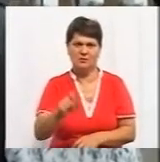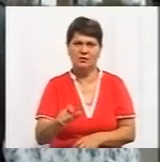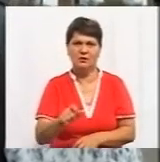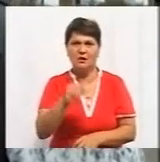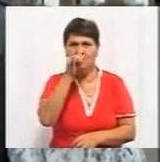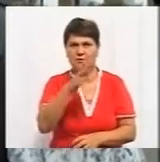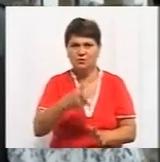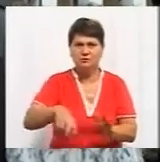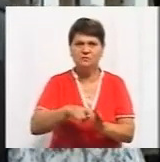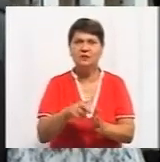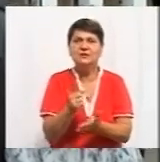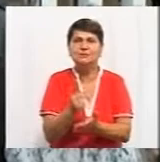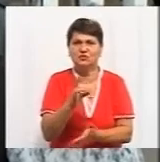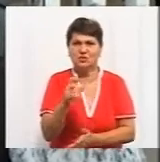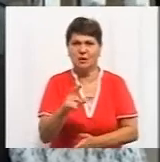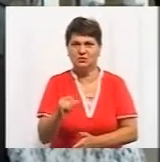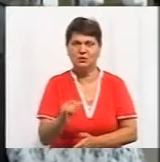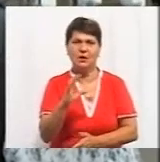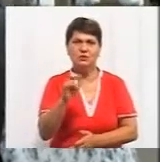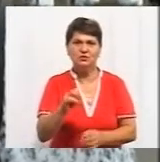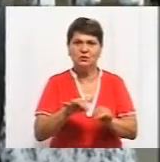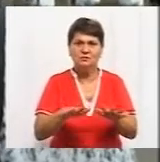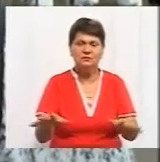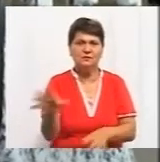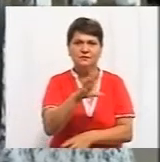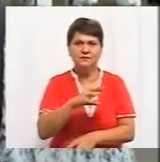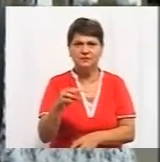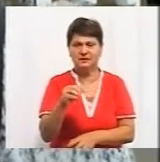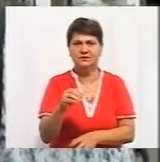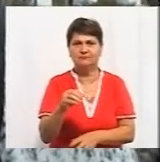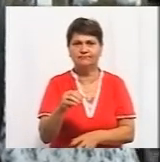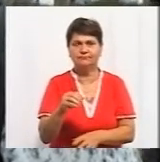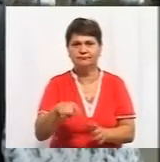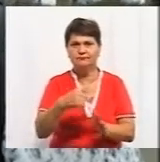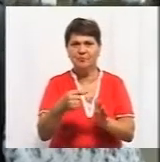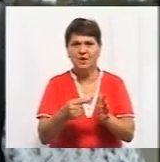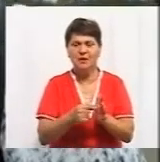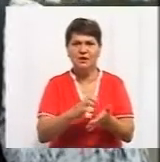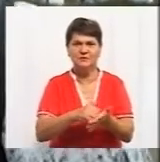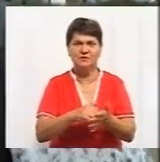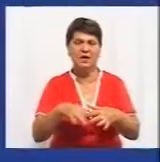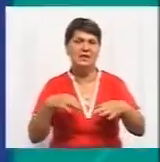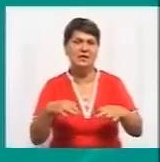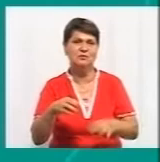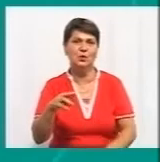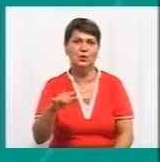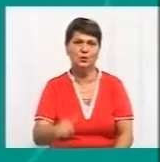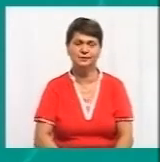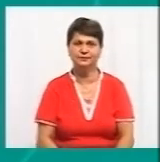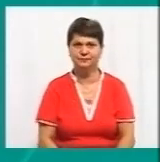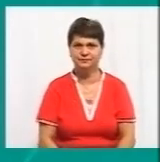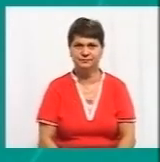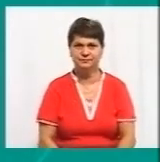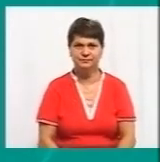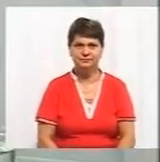не можуть сісти з першого разу. Соціальні мережі горять всім цими питаннями з приводу транспорту.